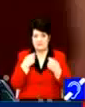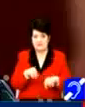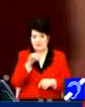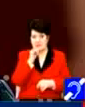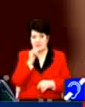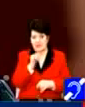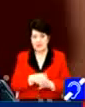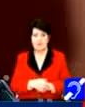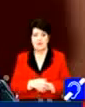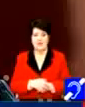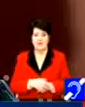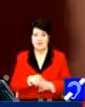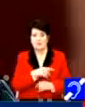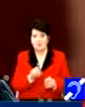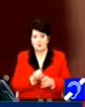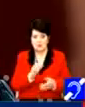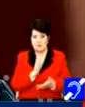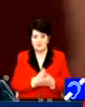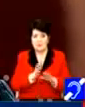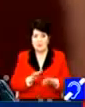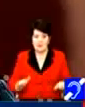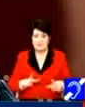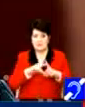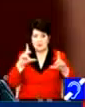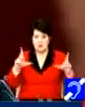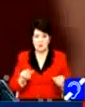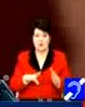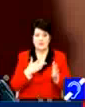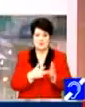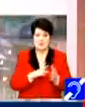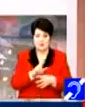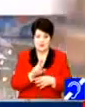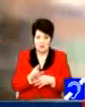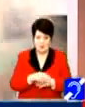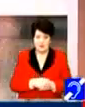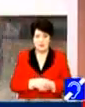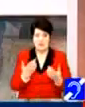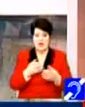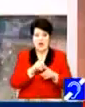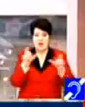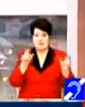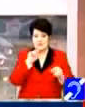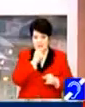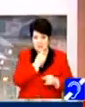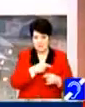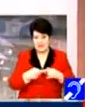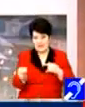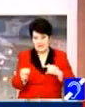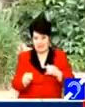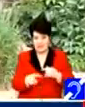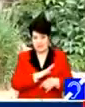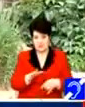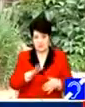țigări, pentru că peste tot noi avem grădinițe, școli, centre de educație. Agenții economici care nu respectă distanța pot